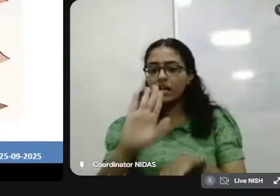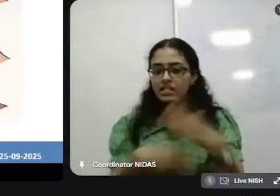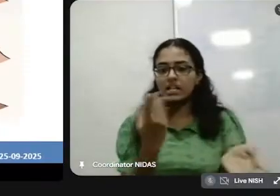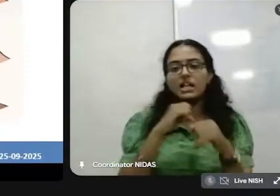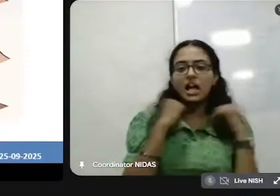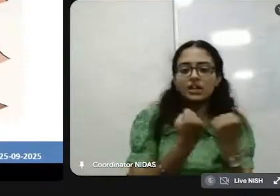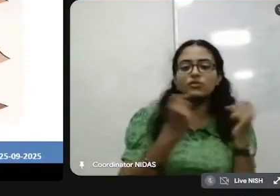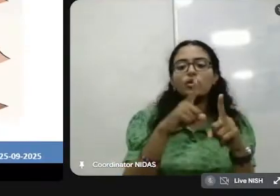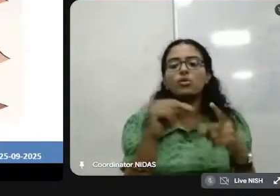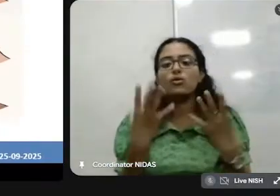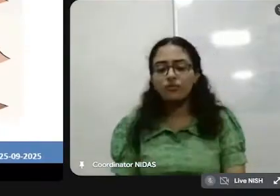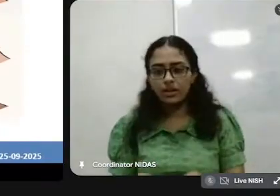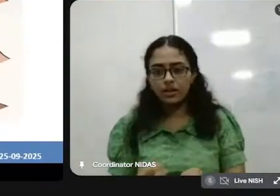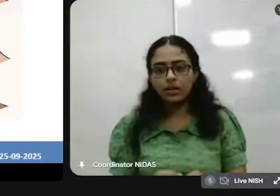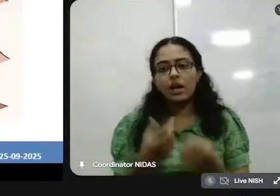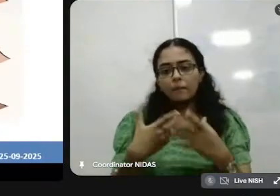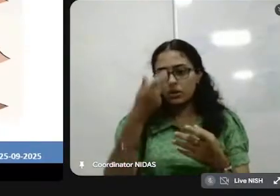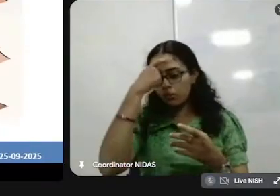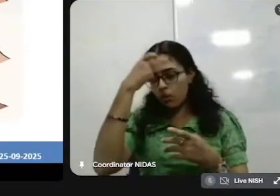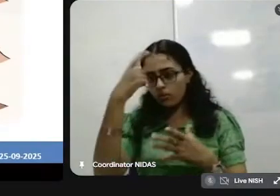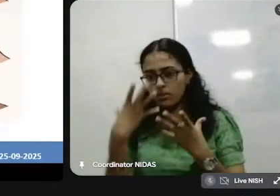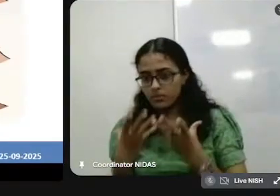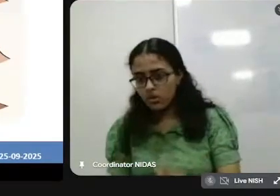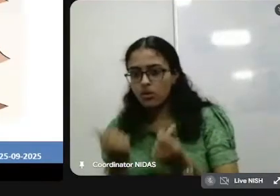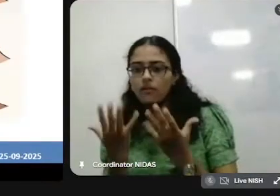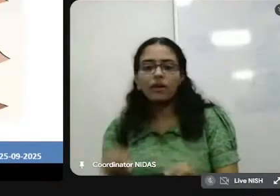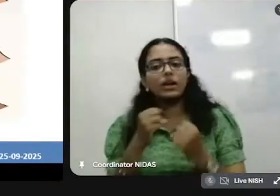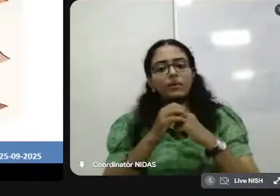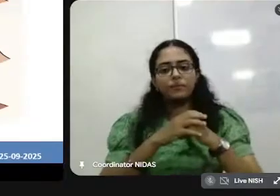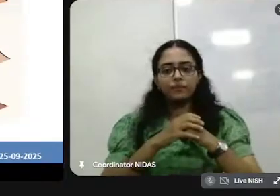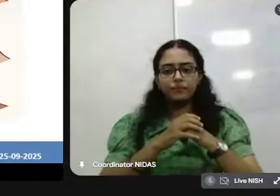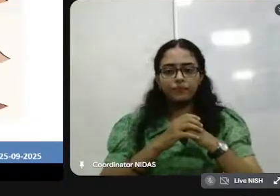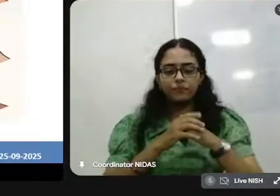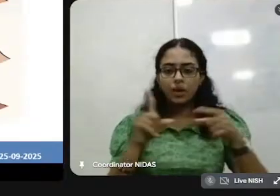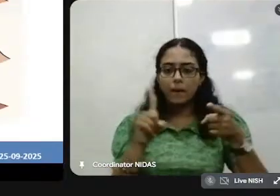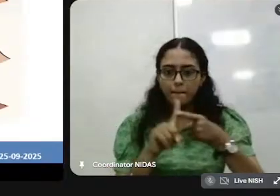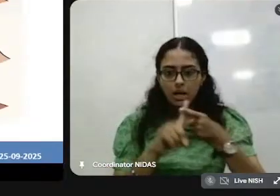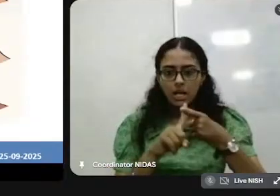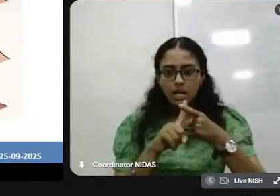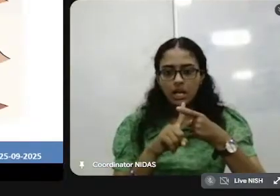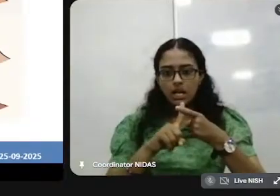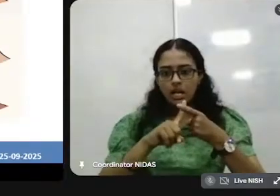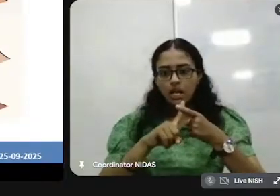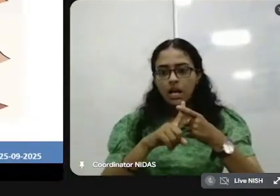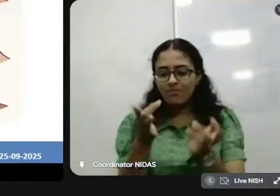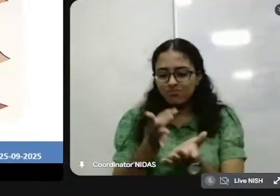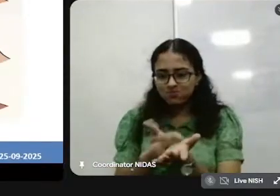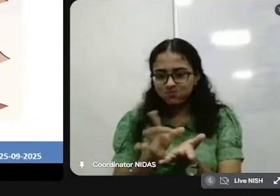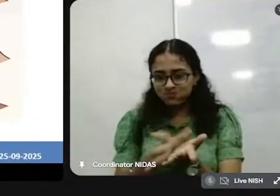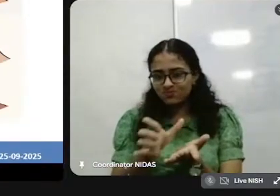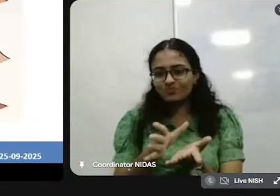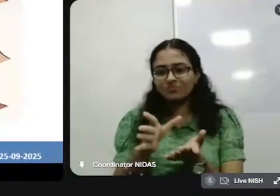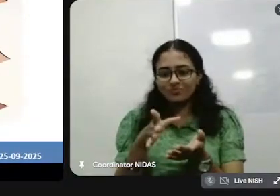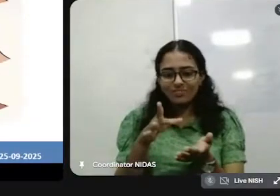ഉള്ള കഴിവും പ്രോബ്ലം സോൾവിംഗ് ഉള്ള കഴിവും അവർക്ക് കൂടാൻ സാധ്യതയുണ്ട്. അതേപോലെ തന്നെ ബോർഡ് ഗെയിംസ്, ക്യാരംസ്, സ്നേക്ക്